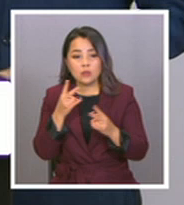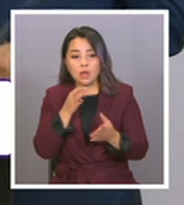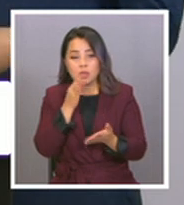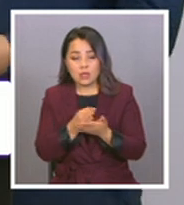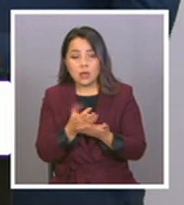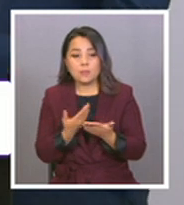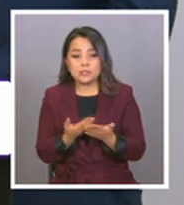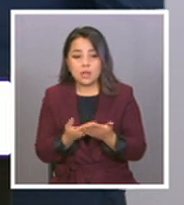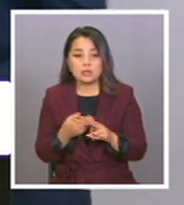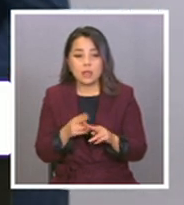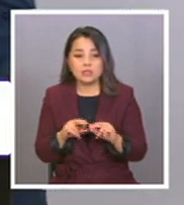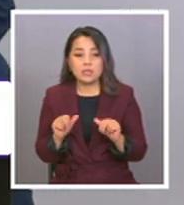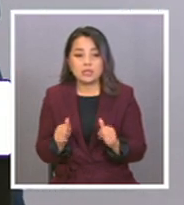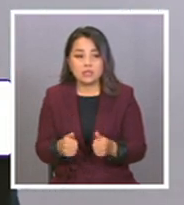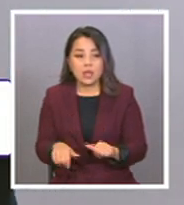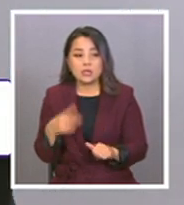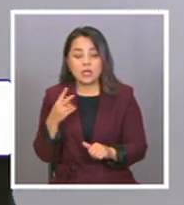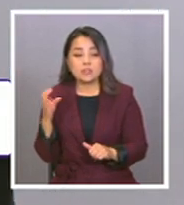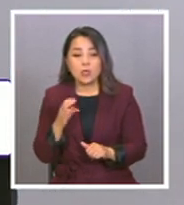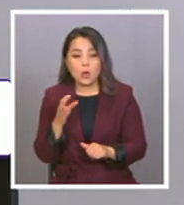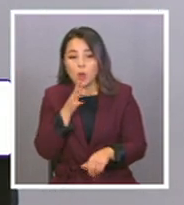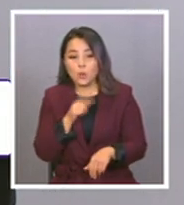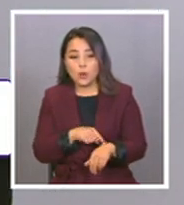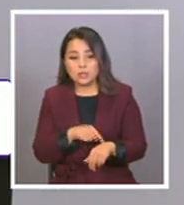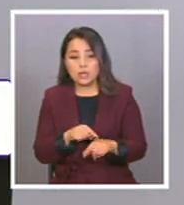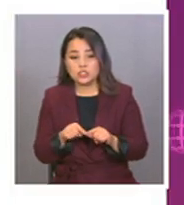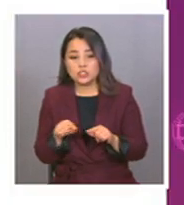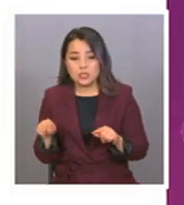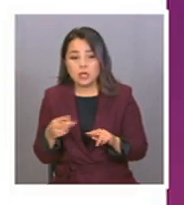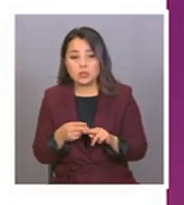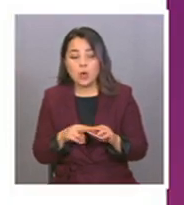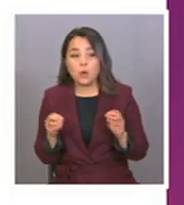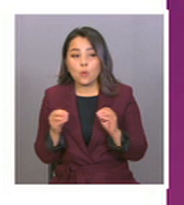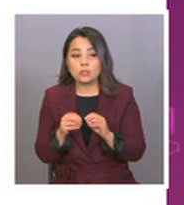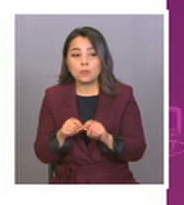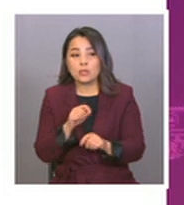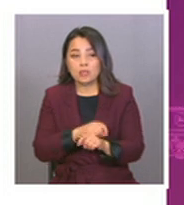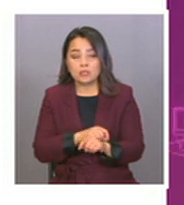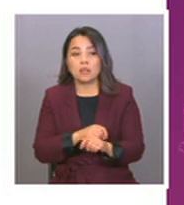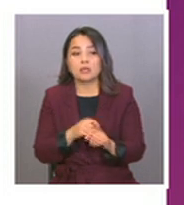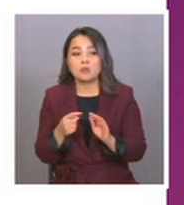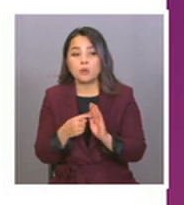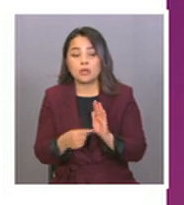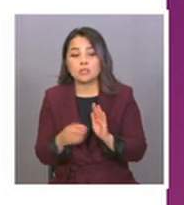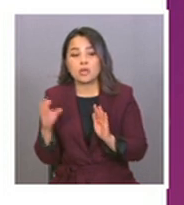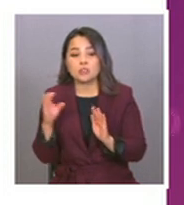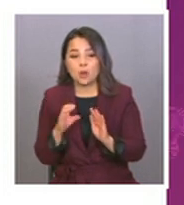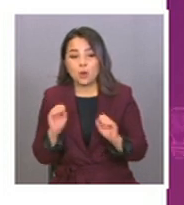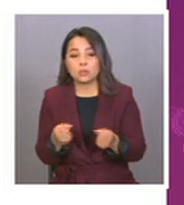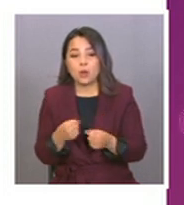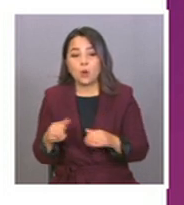Мысалы, дене 2 секунд уақыт ішінде 10 метр бөлінген секунд жылдамдықпен